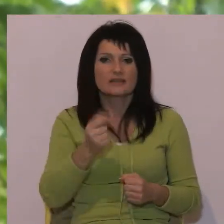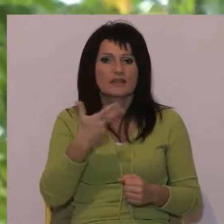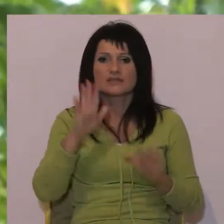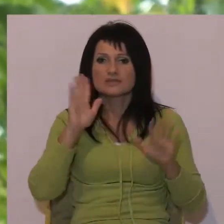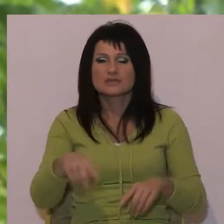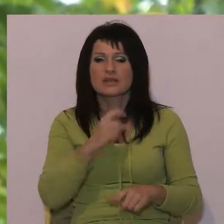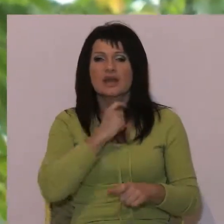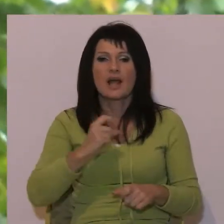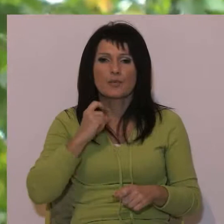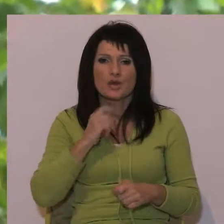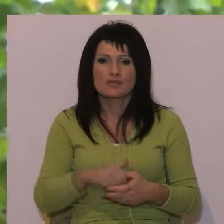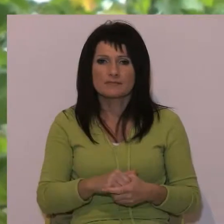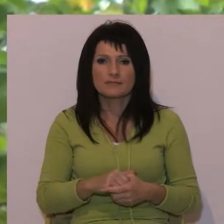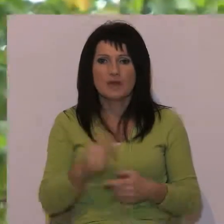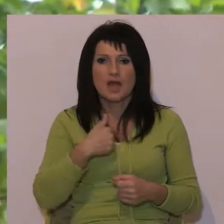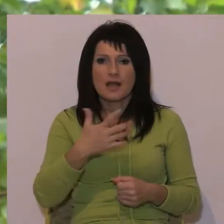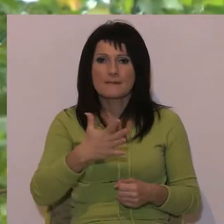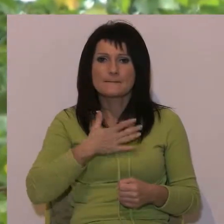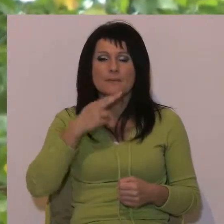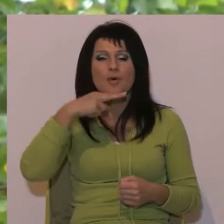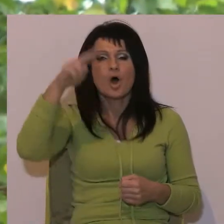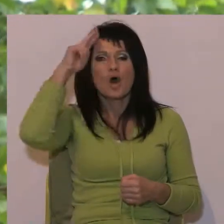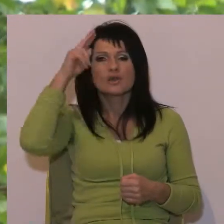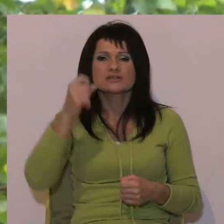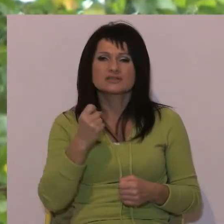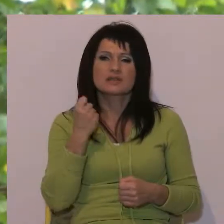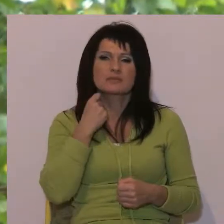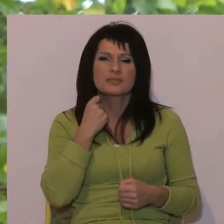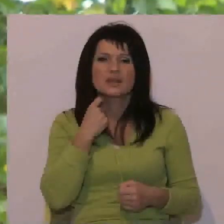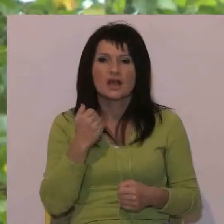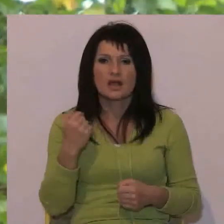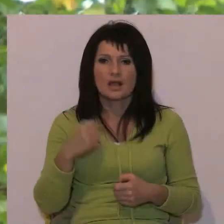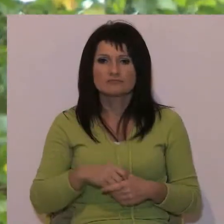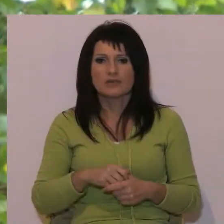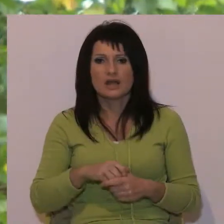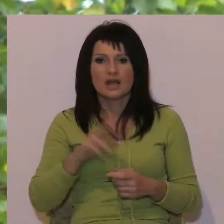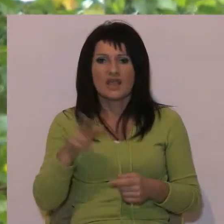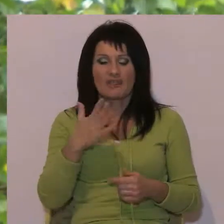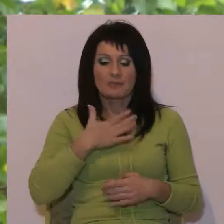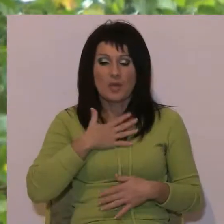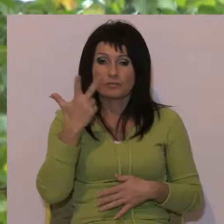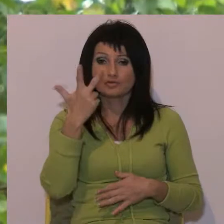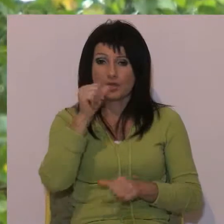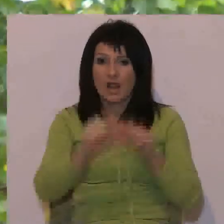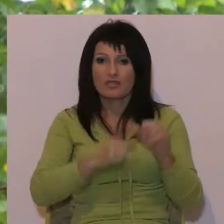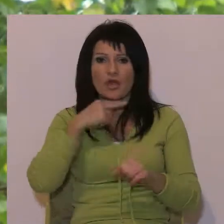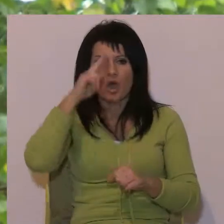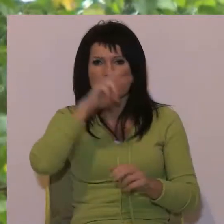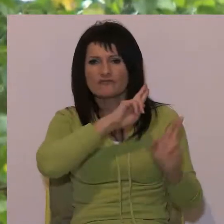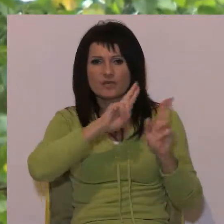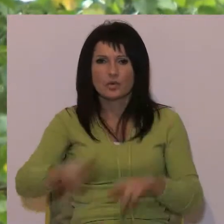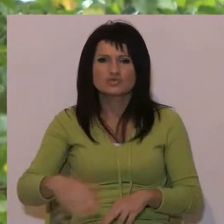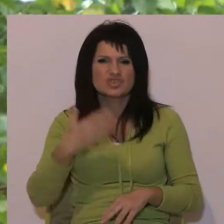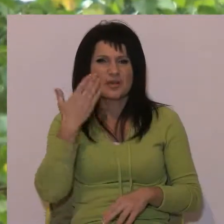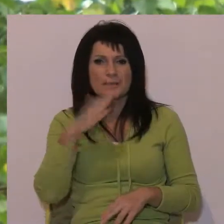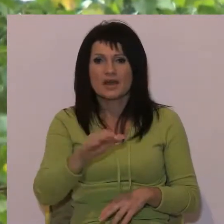kapłanem. Mam ojca pijaka. Kiedy miałem 3 lata, ojciec wrócił